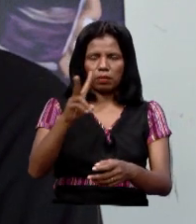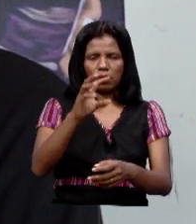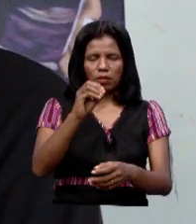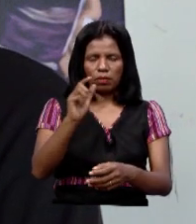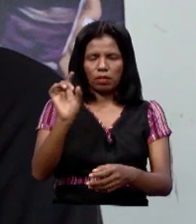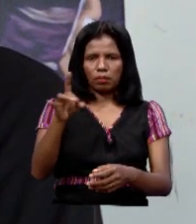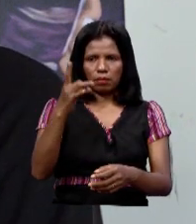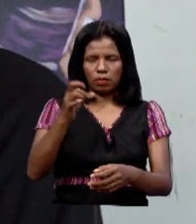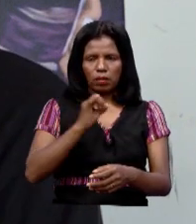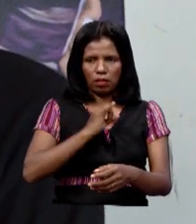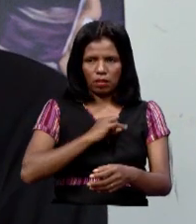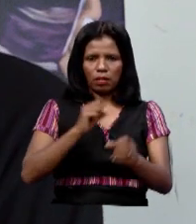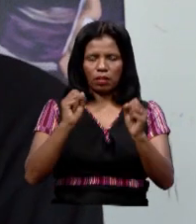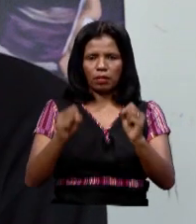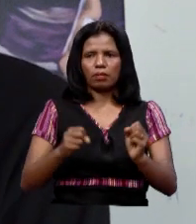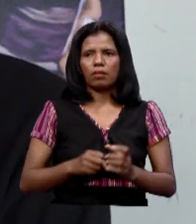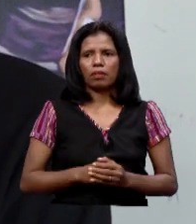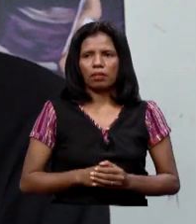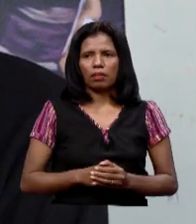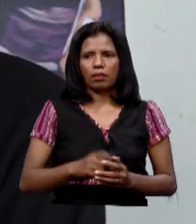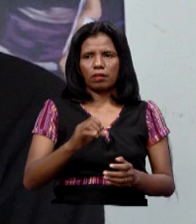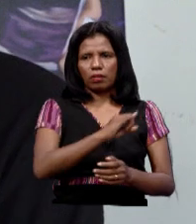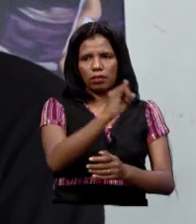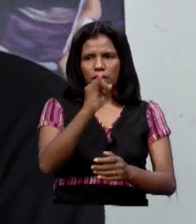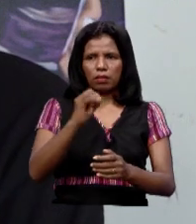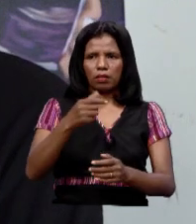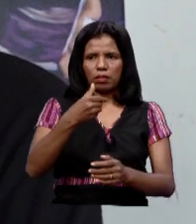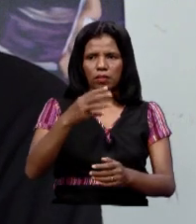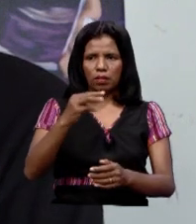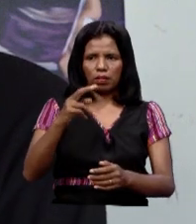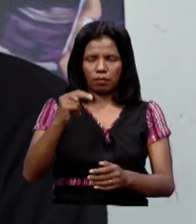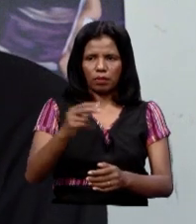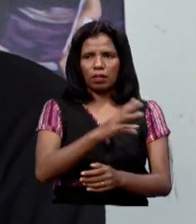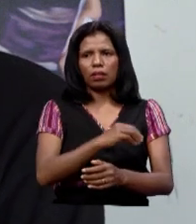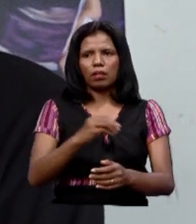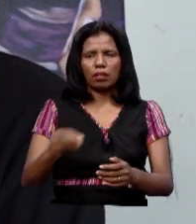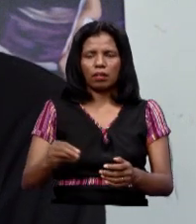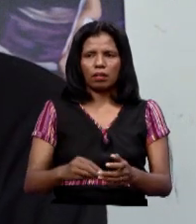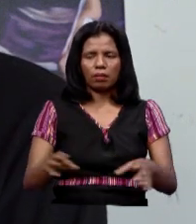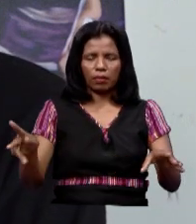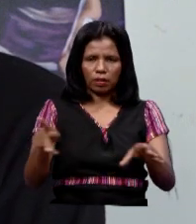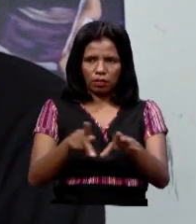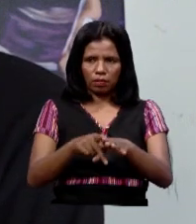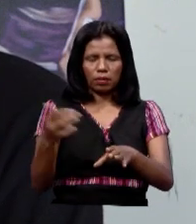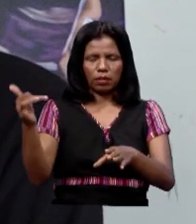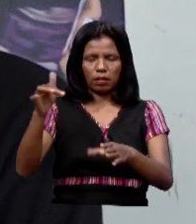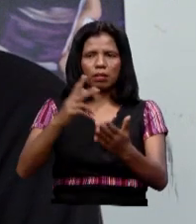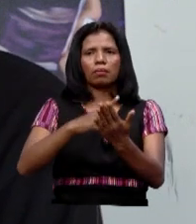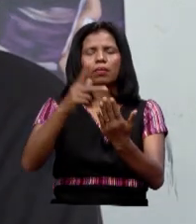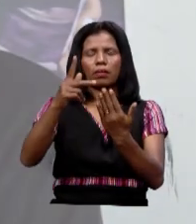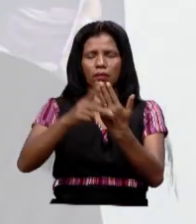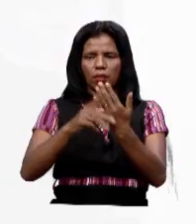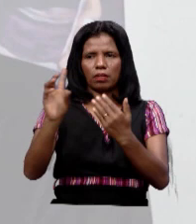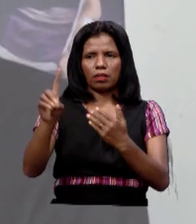lupa. Dan ini masa nesong kita mau interview tuh si Jemen sih meliput nubat prensa nomos ya sih nih programa dari